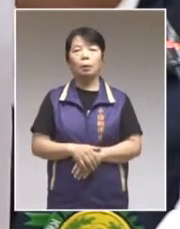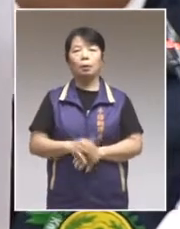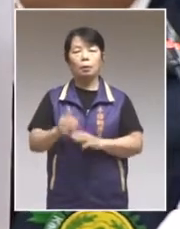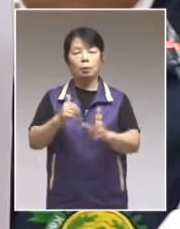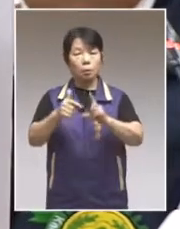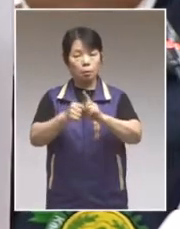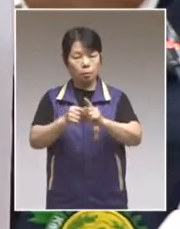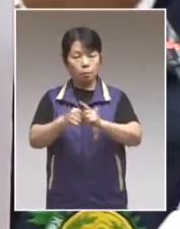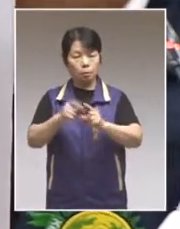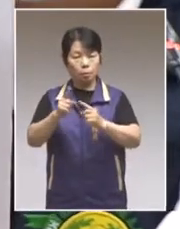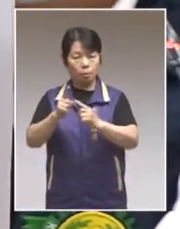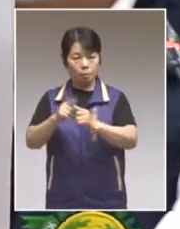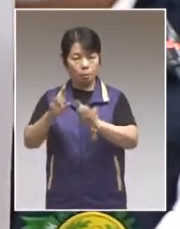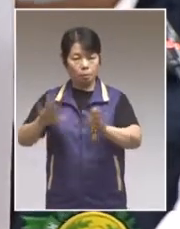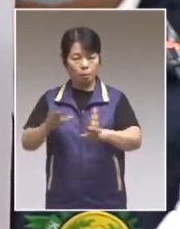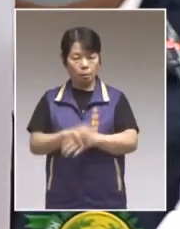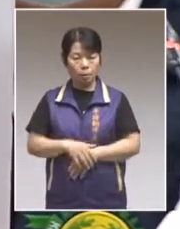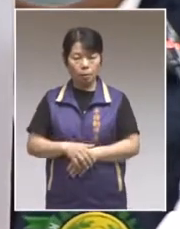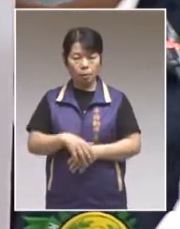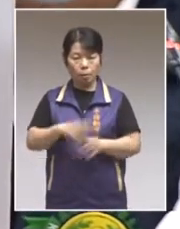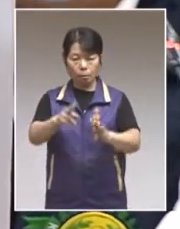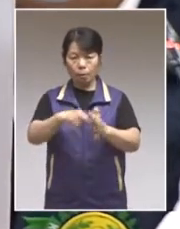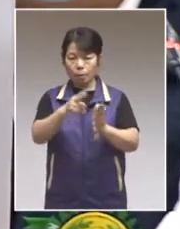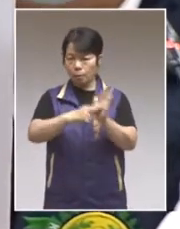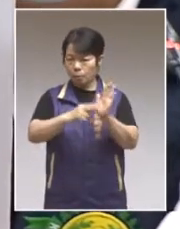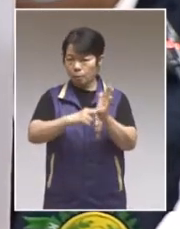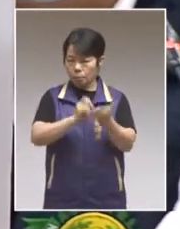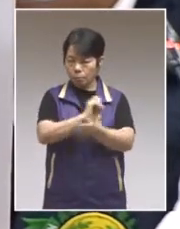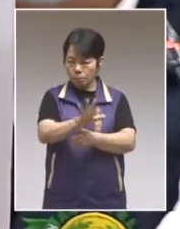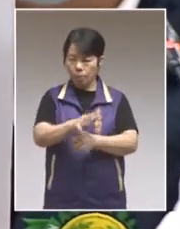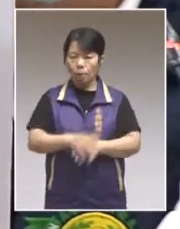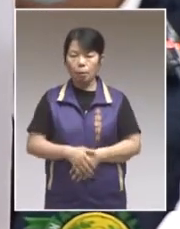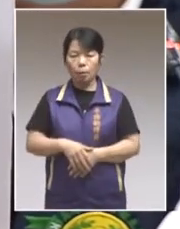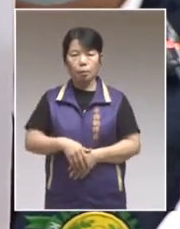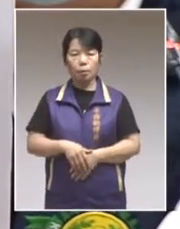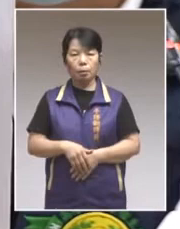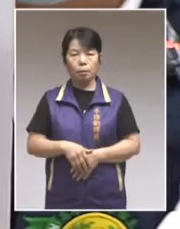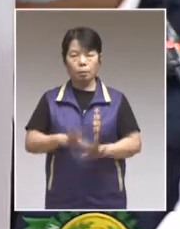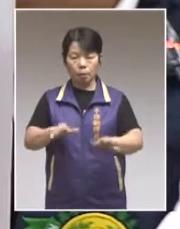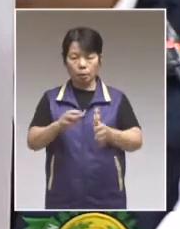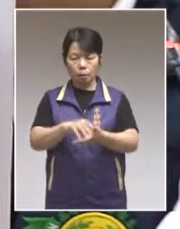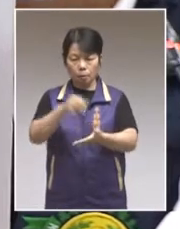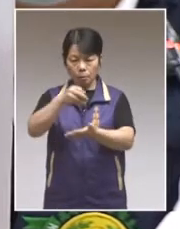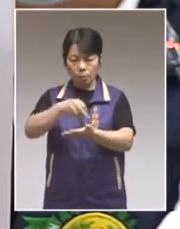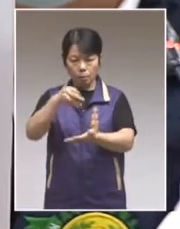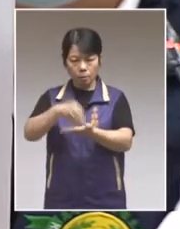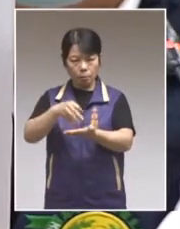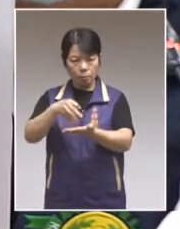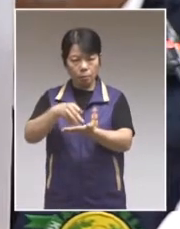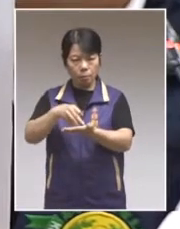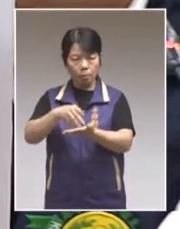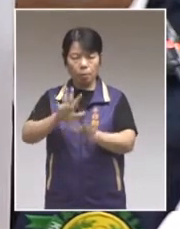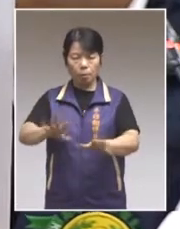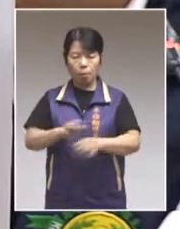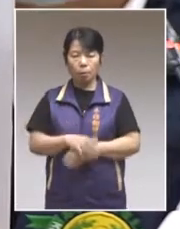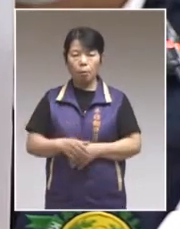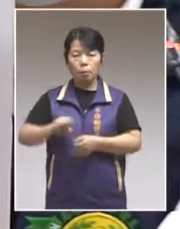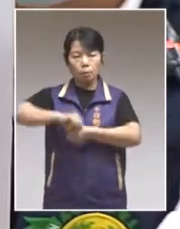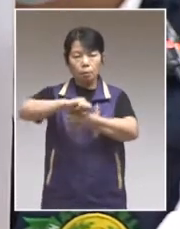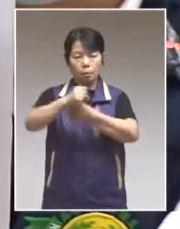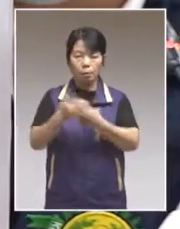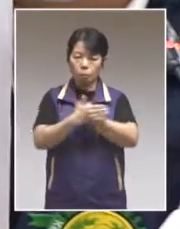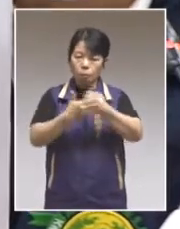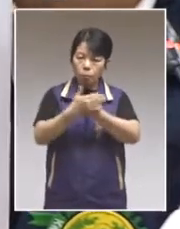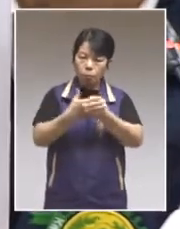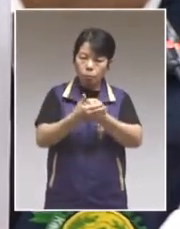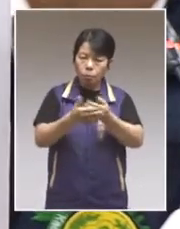可以按照我们的一些相关的指引，那运用四联制运用一些登记的方式，或是强化我们的手部消毒的